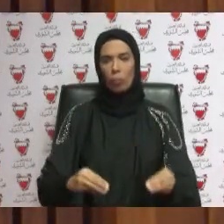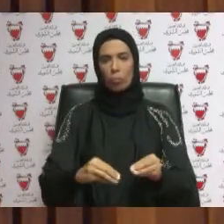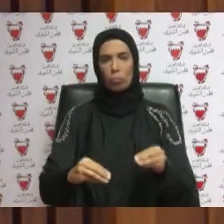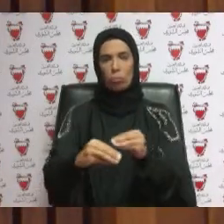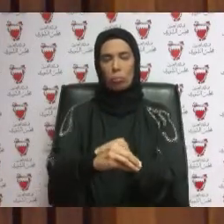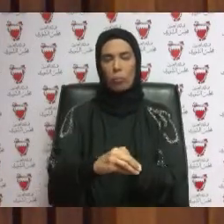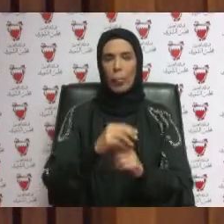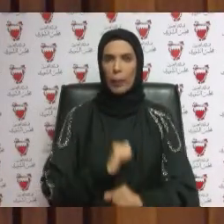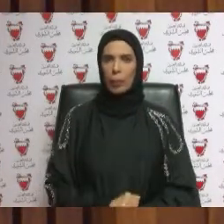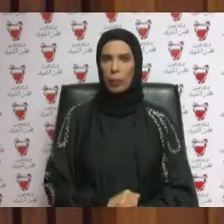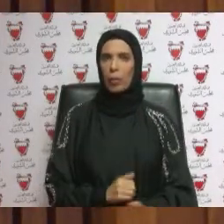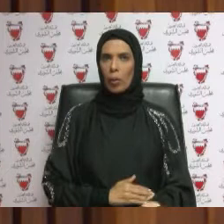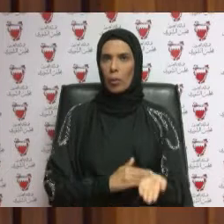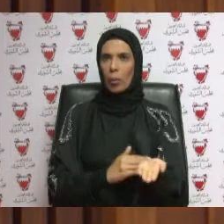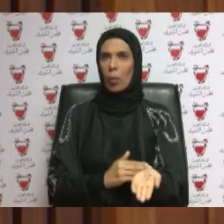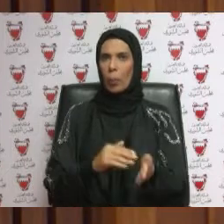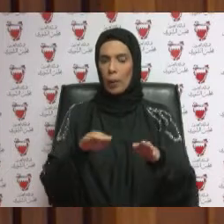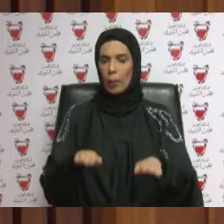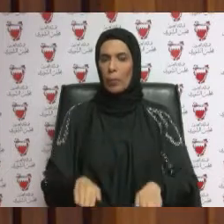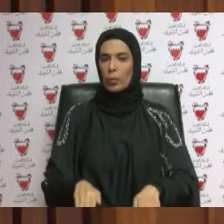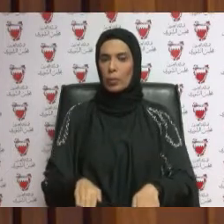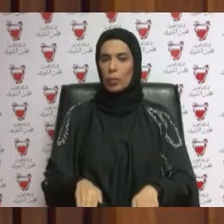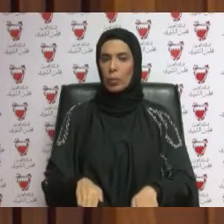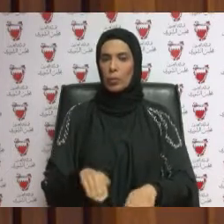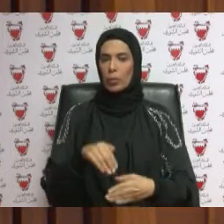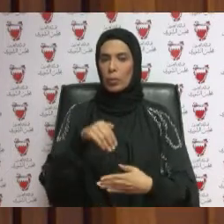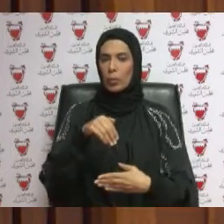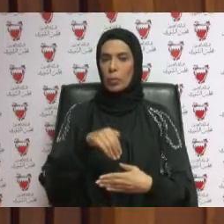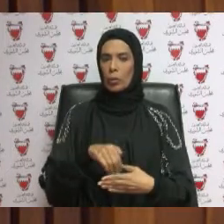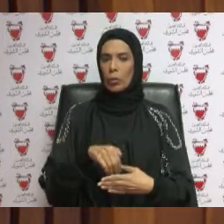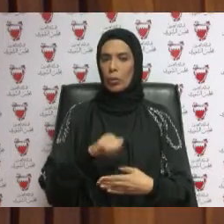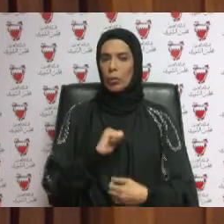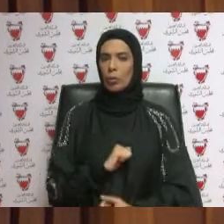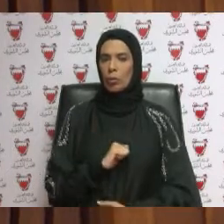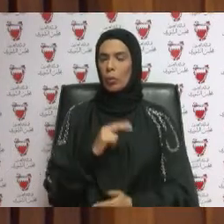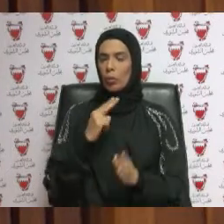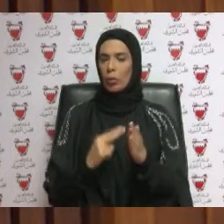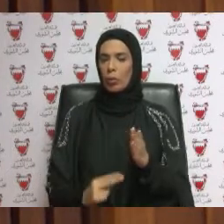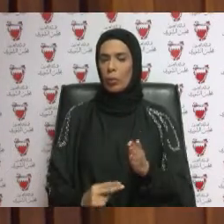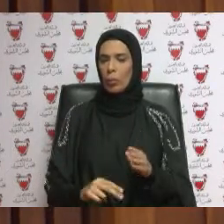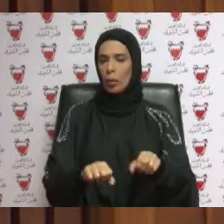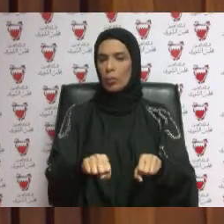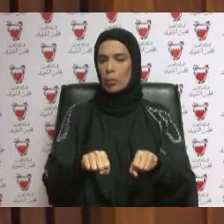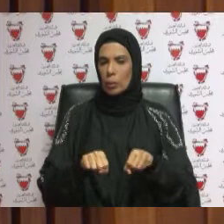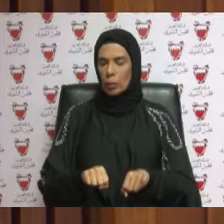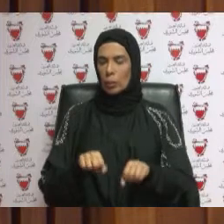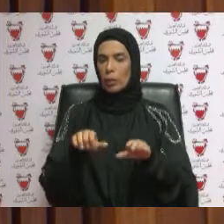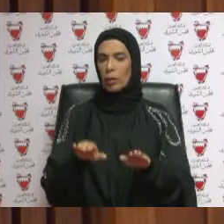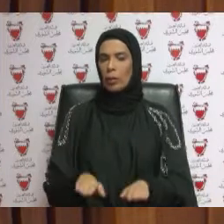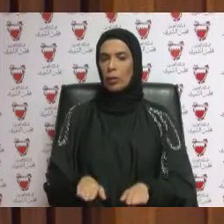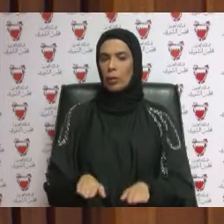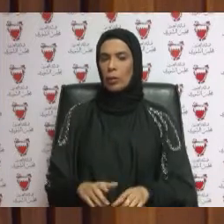المعدلة المقدم من مجلس النواب، وذلك بناء على قرار مكتب المجلس